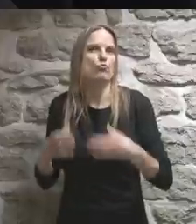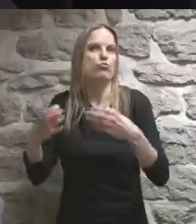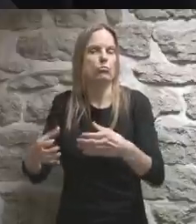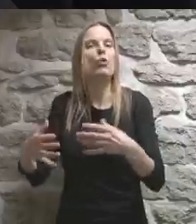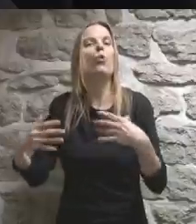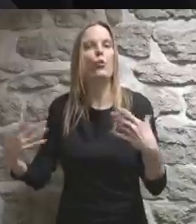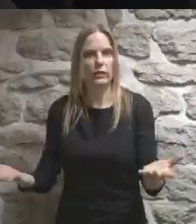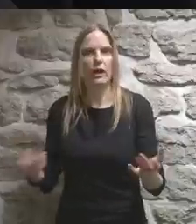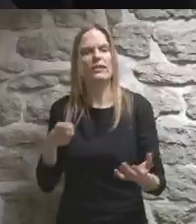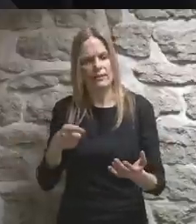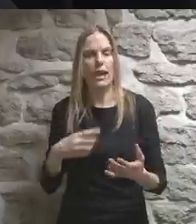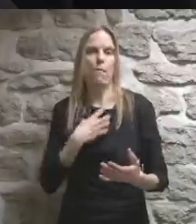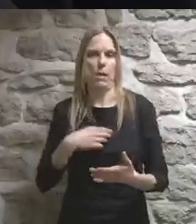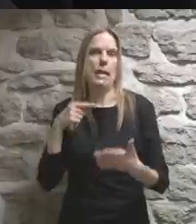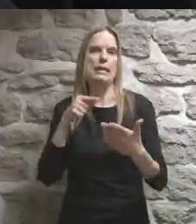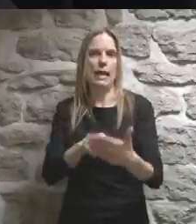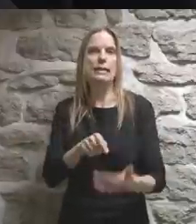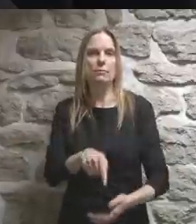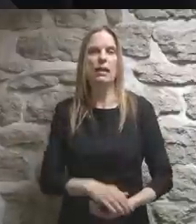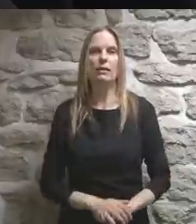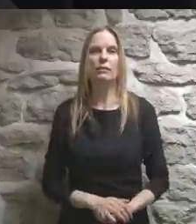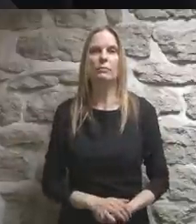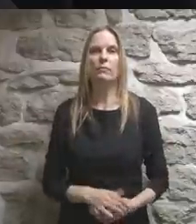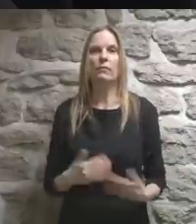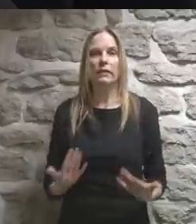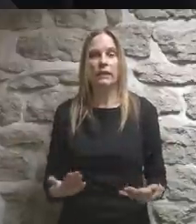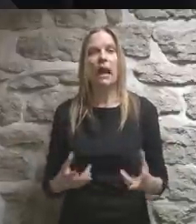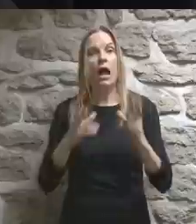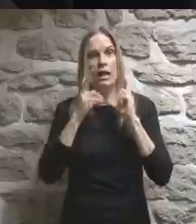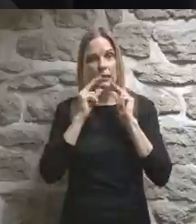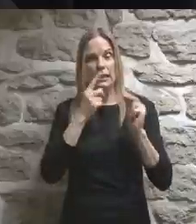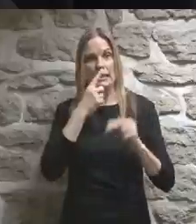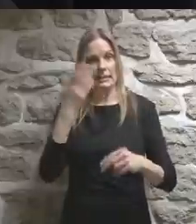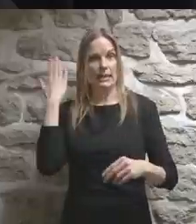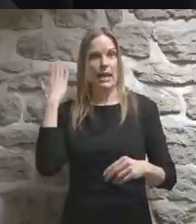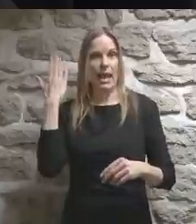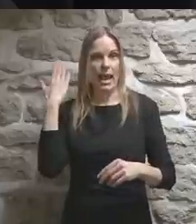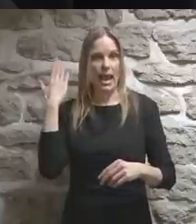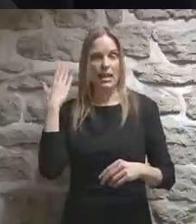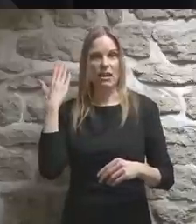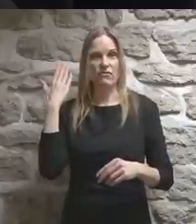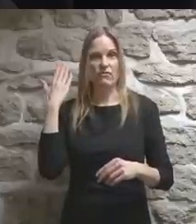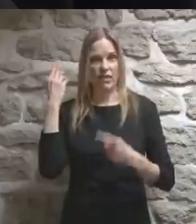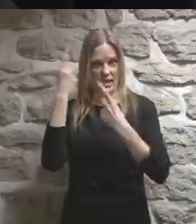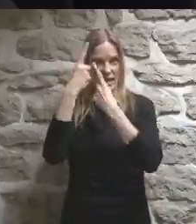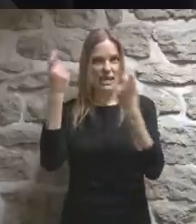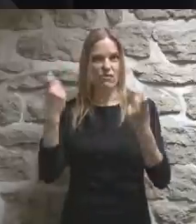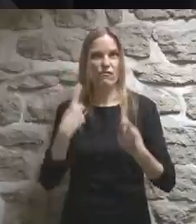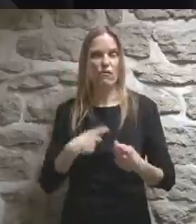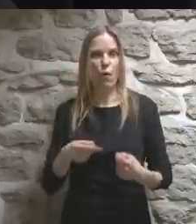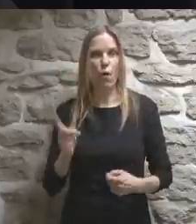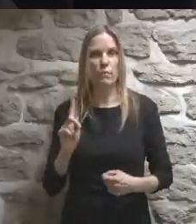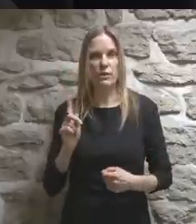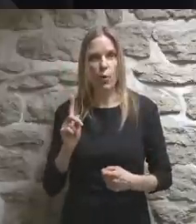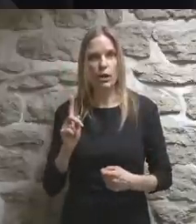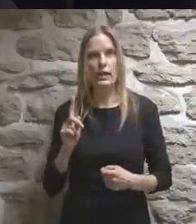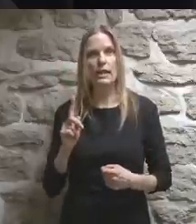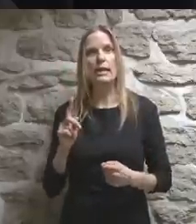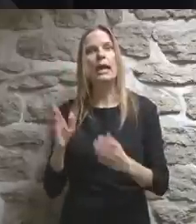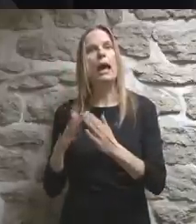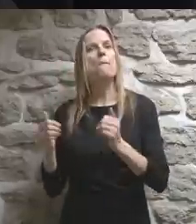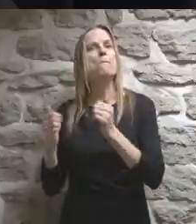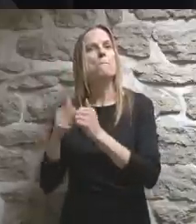on selle põhiline eesmärk ja tõesti need eelnevad see eelnev informatsioon, kui palju britid on